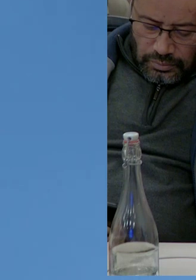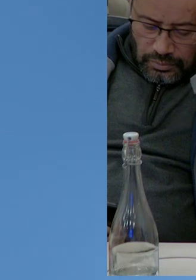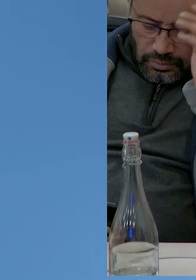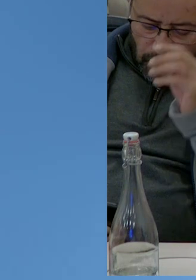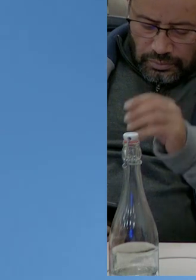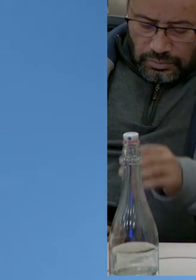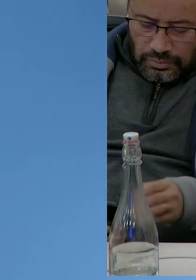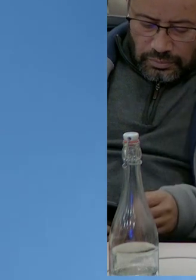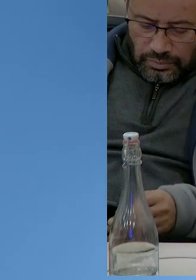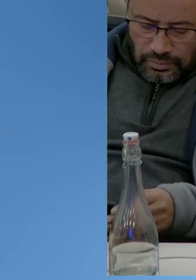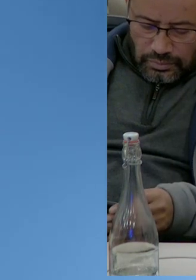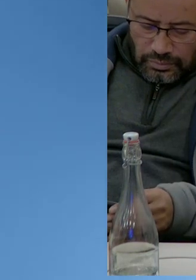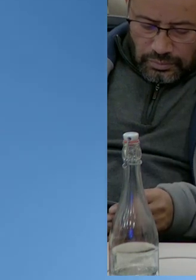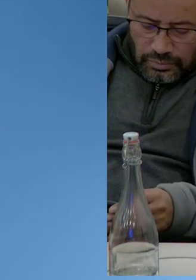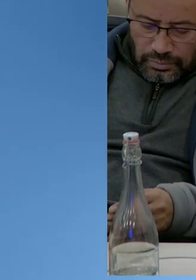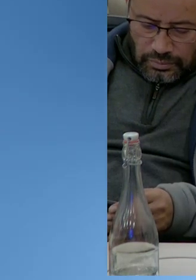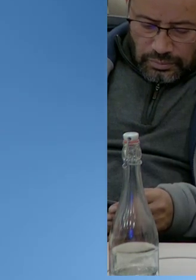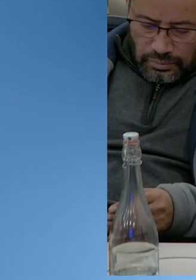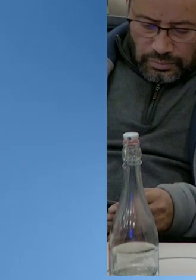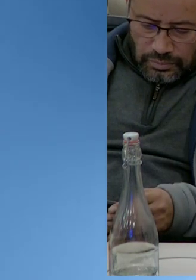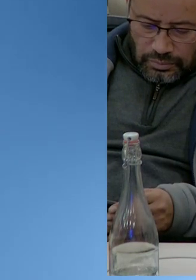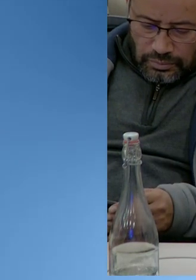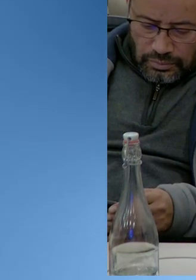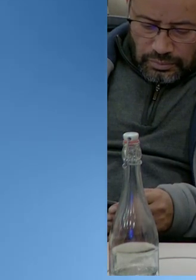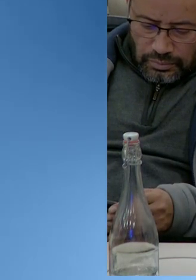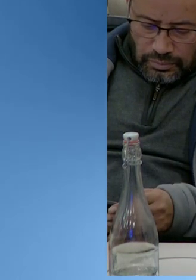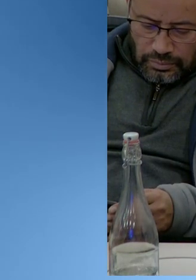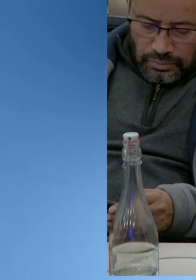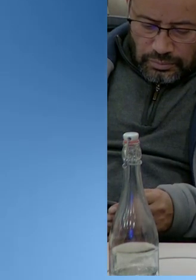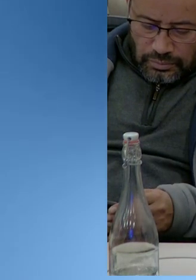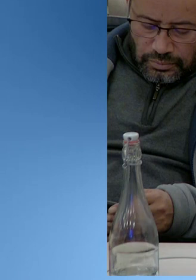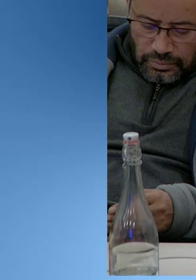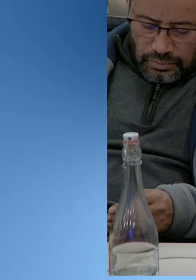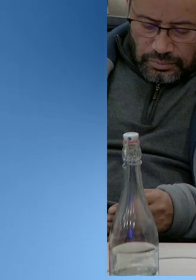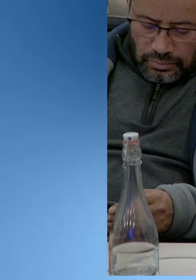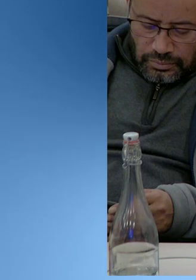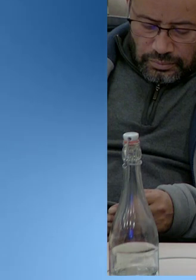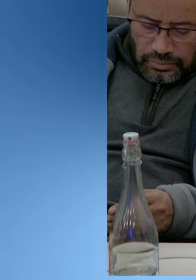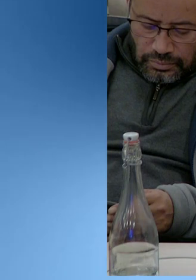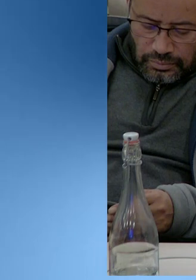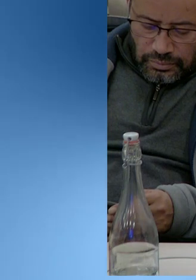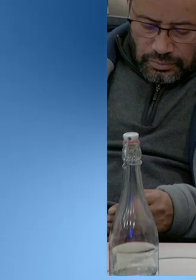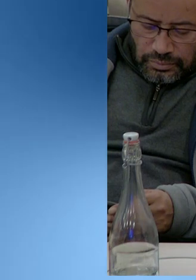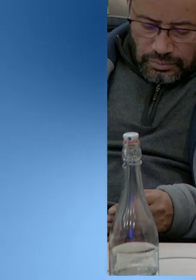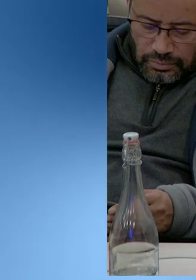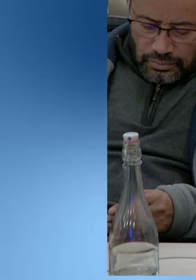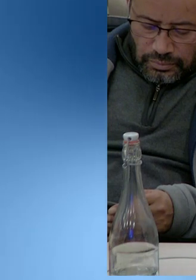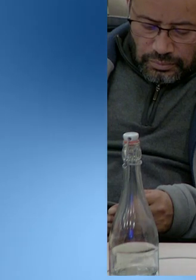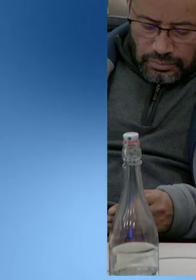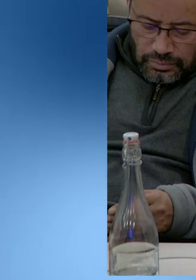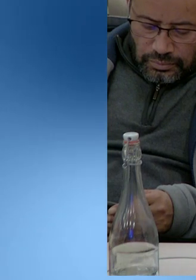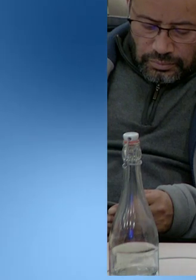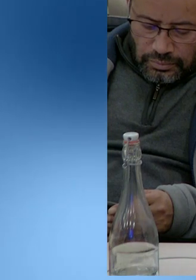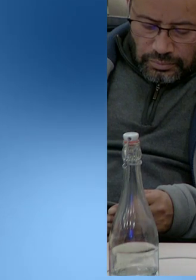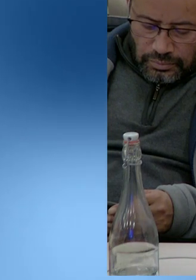cette association à l' à l'association Jeunes et nature pour des séances éduquées dehors donc une partie et